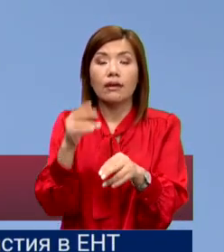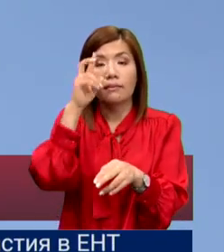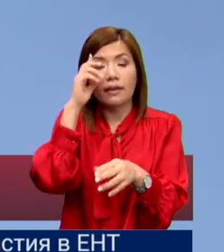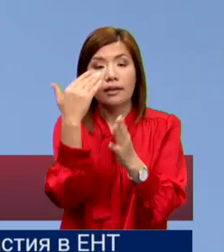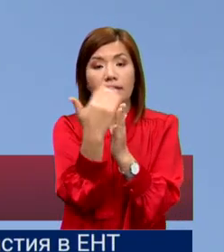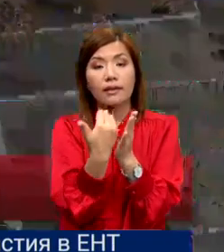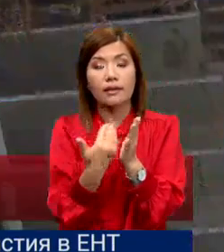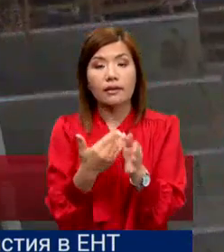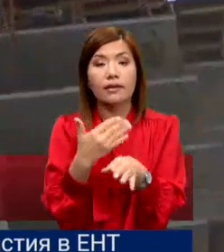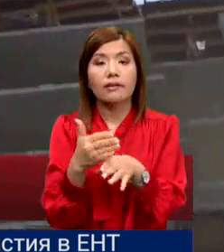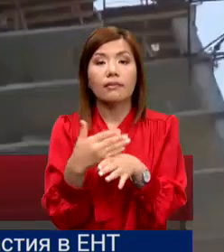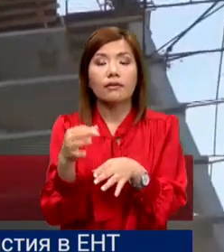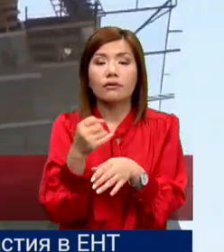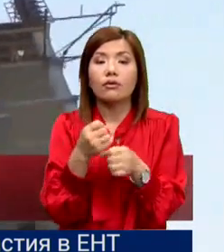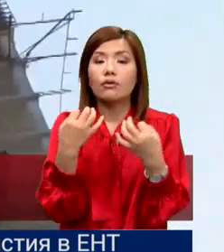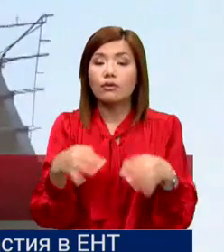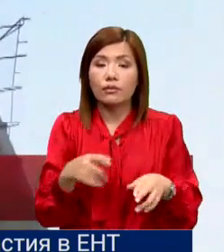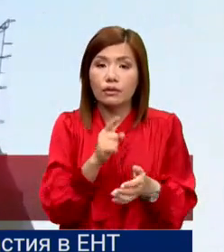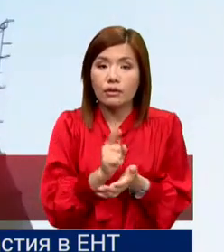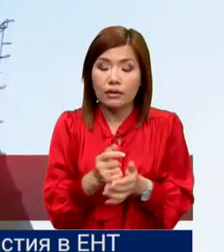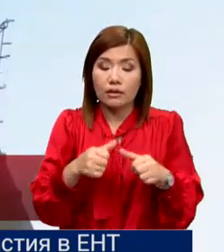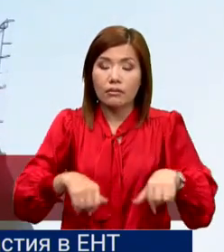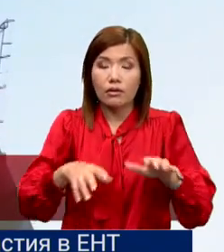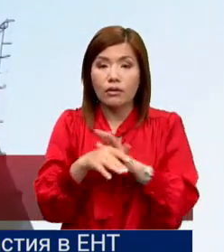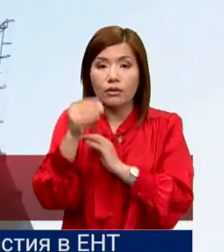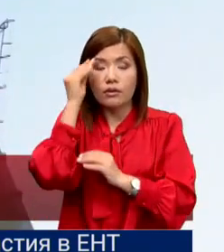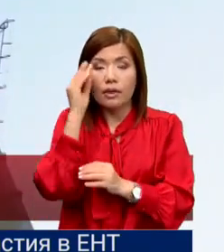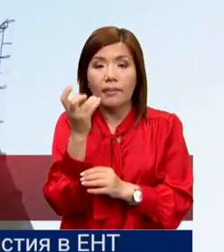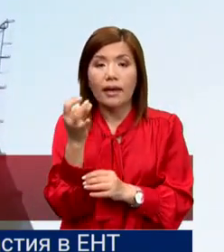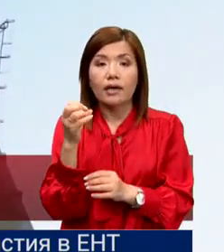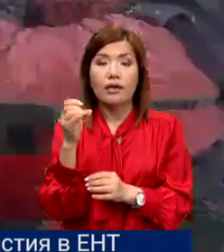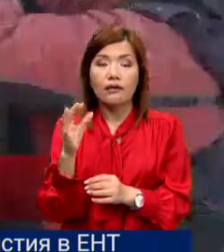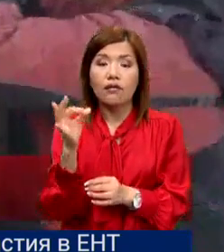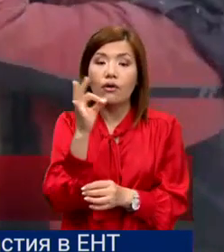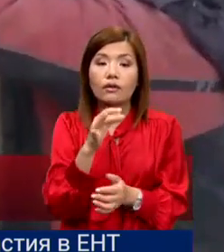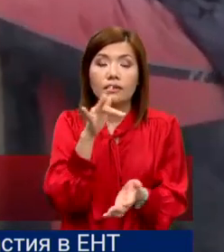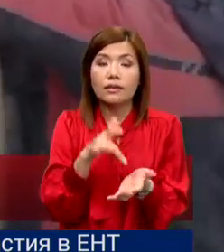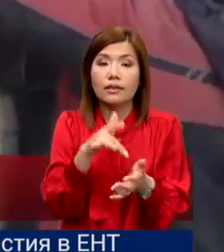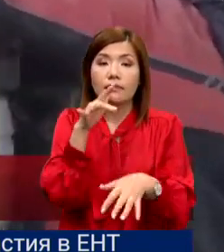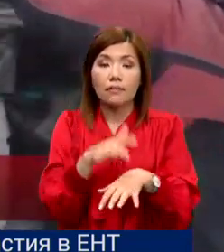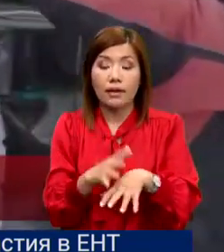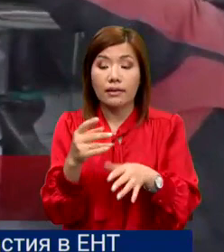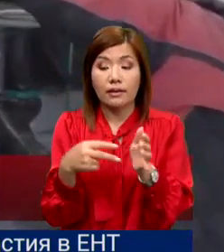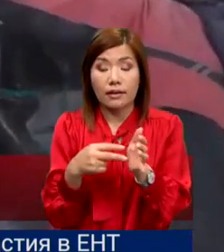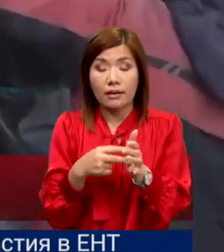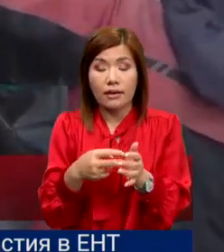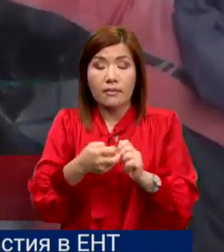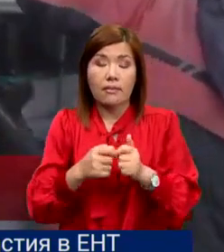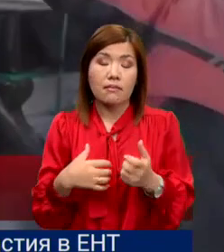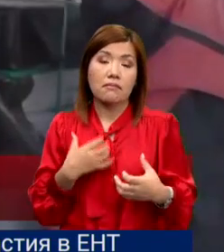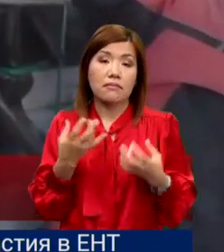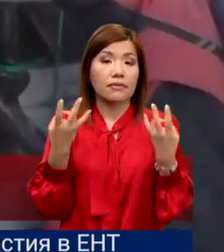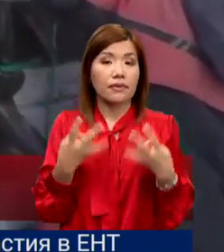ипотекалық бағдарламалардан шықпақшы. Алайда тәуелсіз сарапшы Нұржан Биақаевтың сөзінше, орталық банк баға мәселесіне бас қатырмағаны